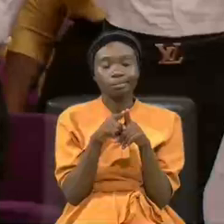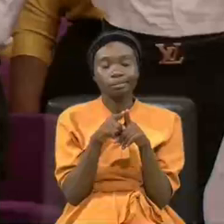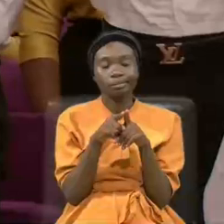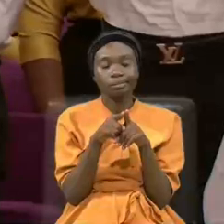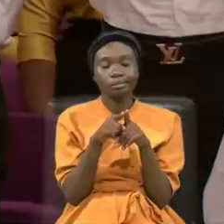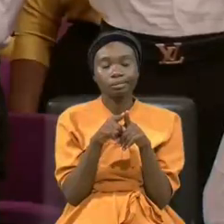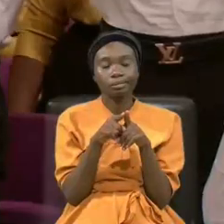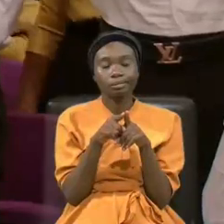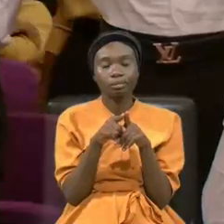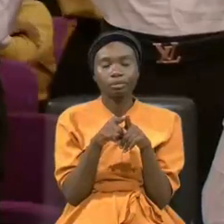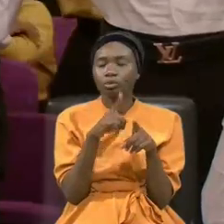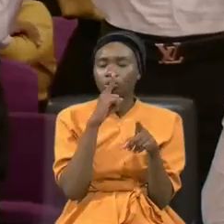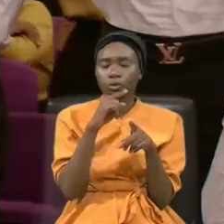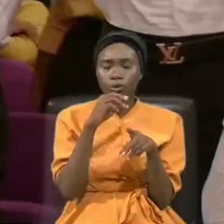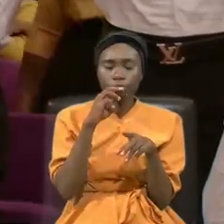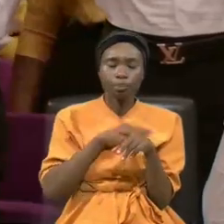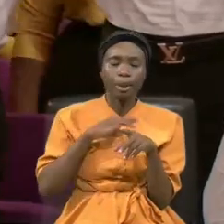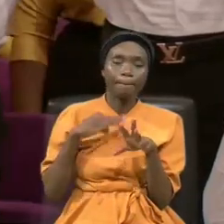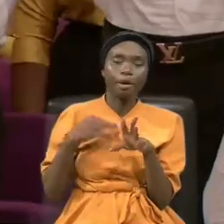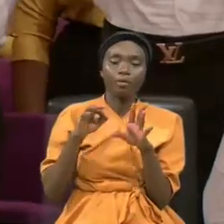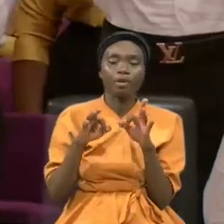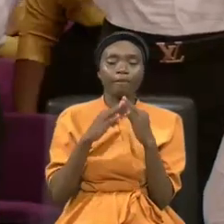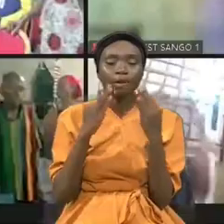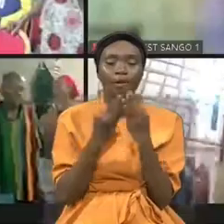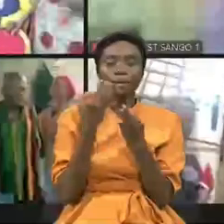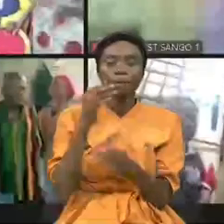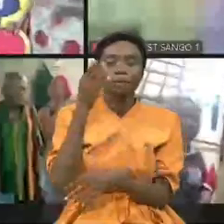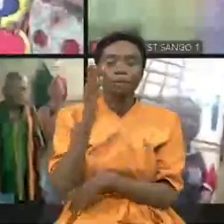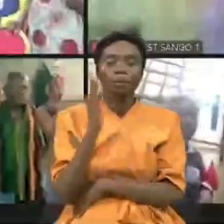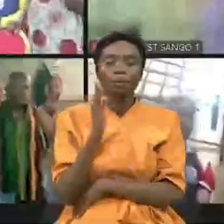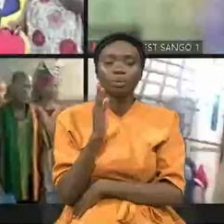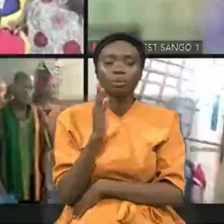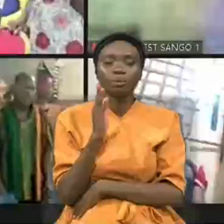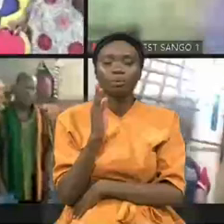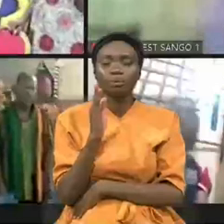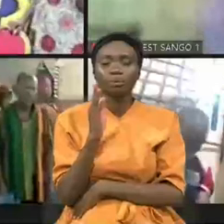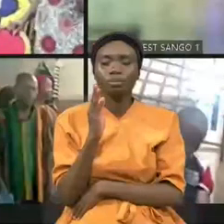Vous êtes un vrai frère, un vrai membre de la famille de Dieu.